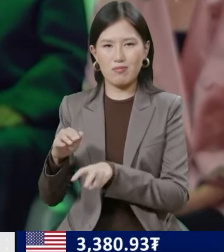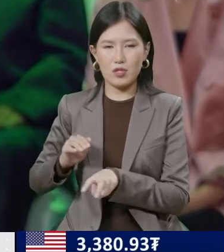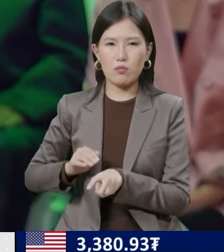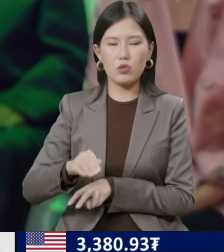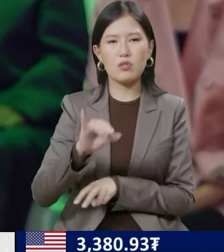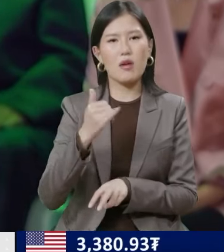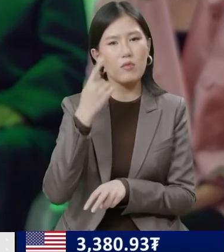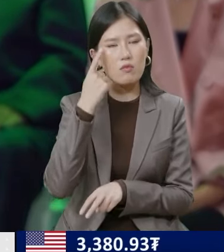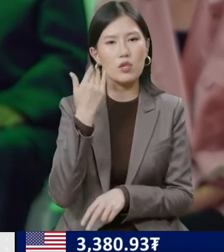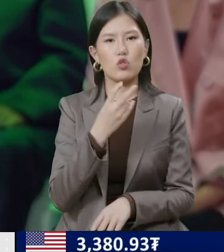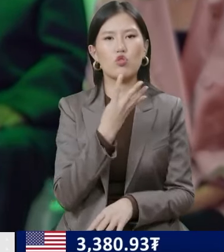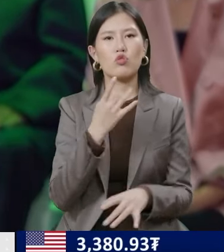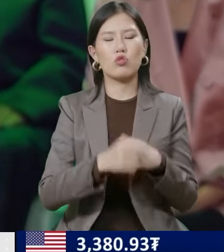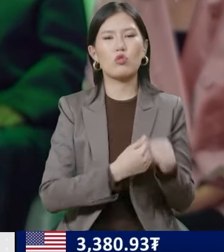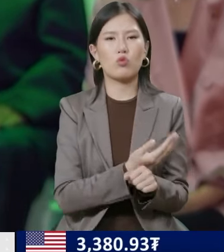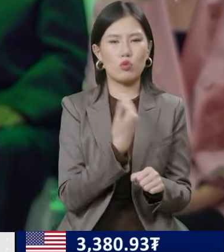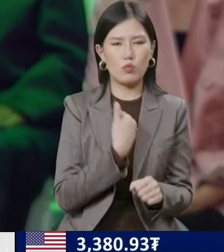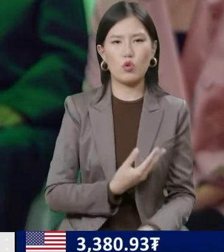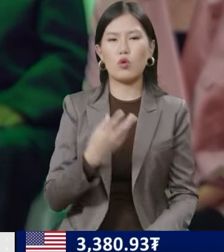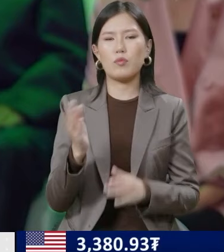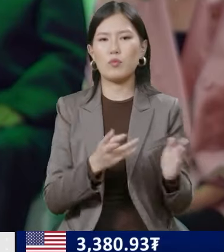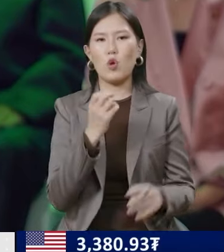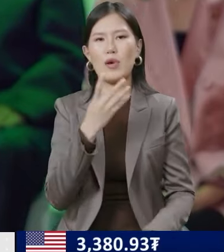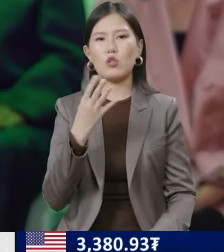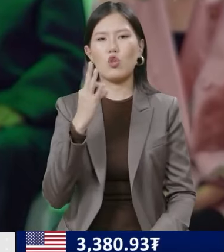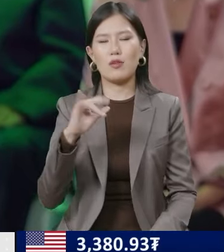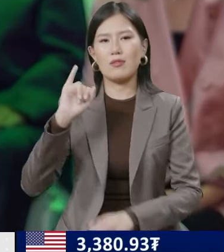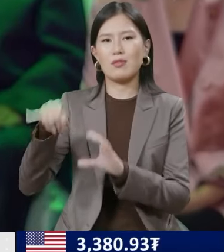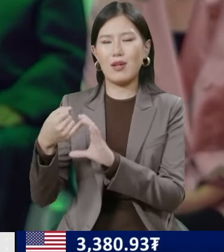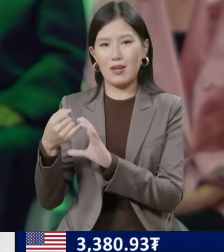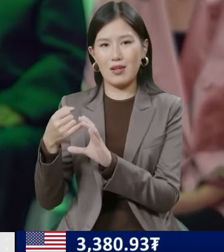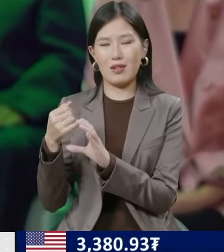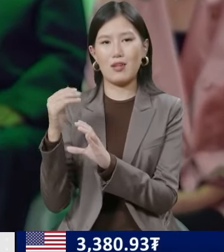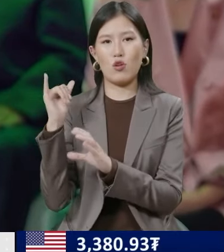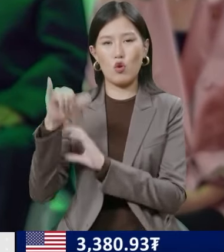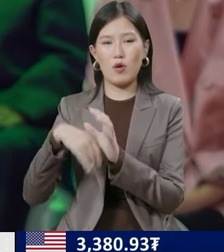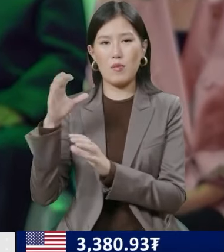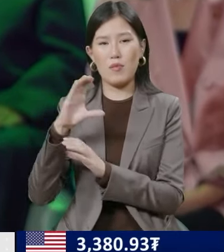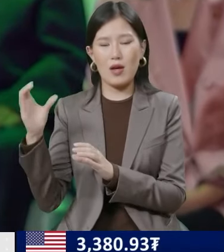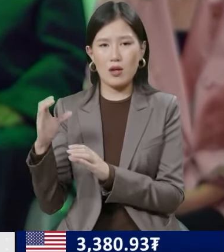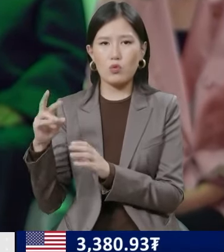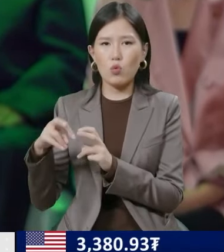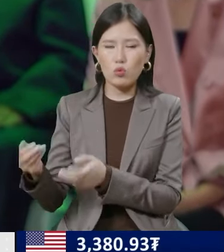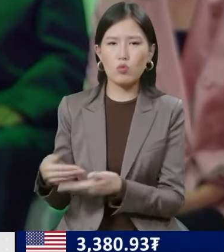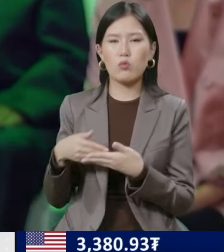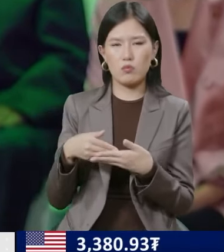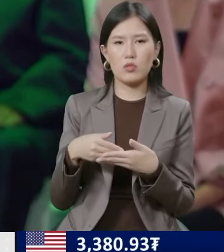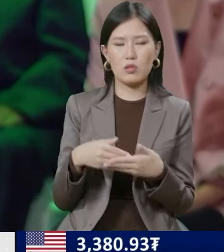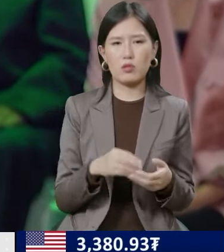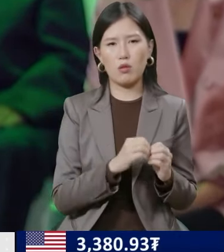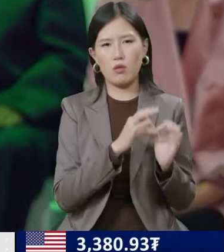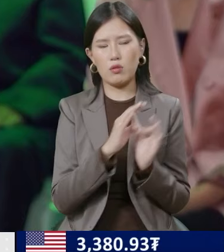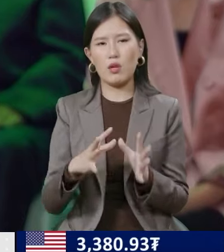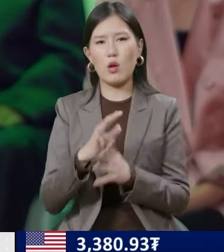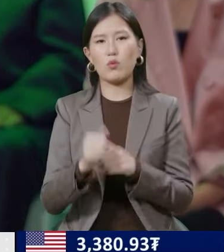өмнө 2014 онд JICA олон улсын байгууллага бидэрт өрсөлдөлт хэзээ үүсгэсэн. Энэ ажил үндсэндээ 10 жил зогсон байдалтай